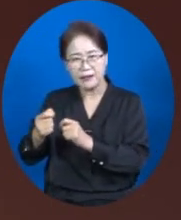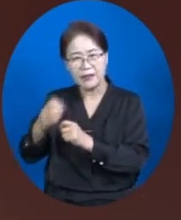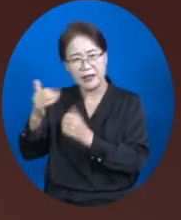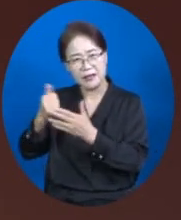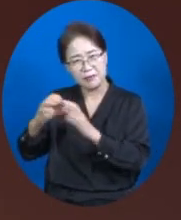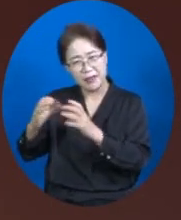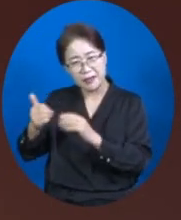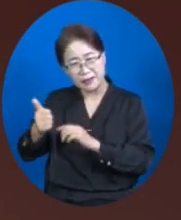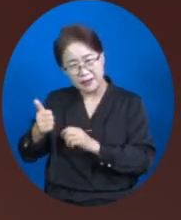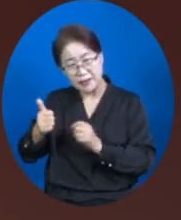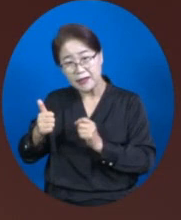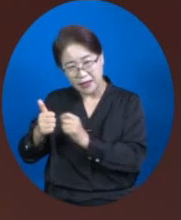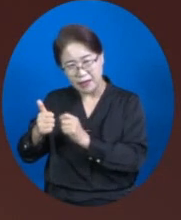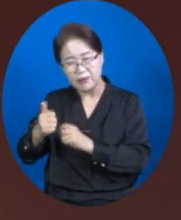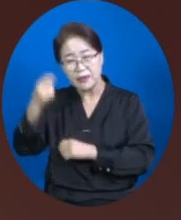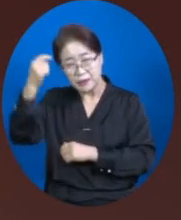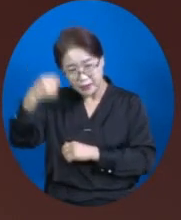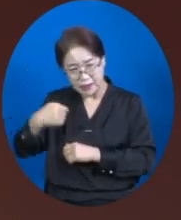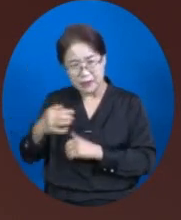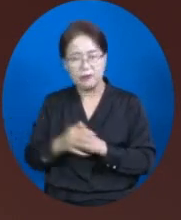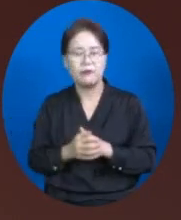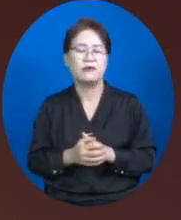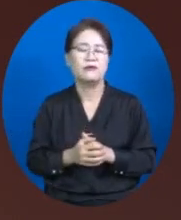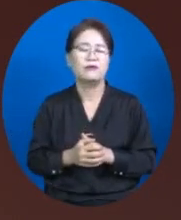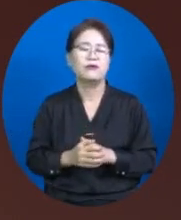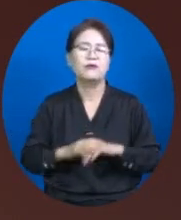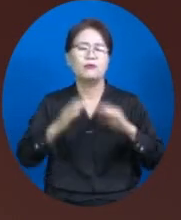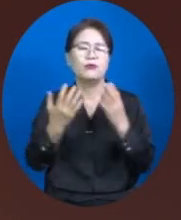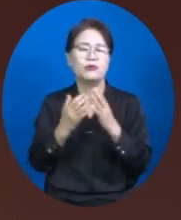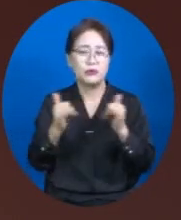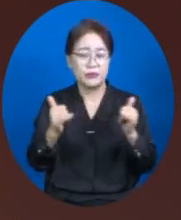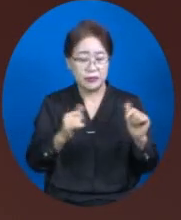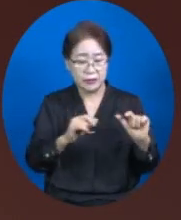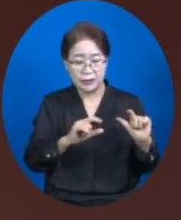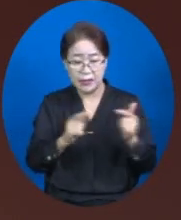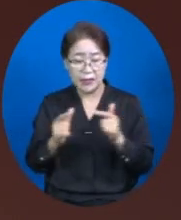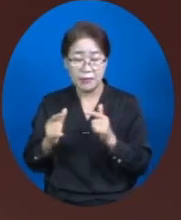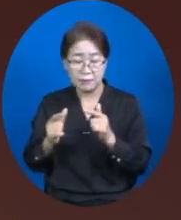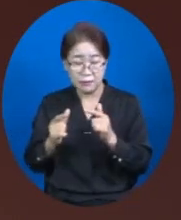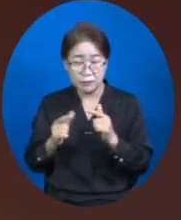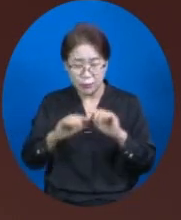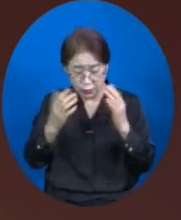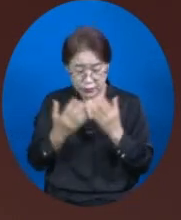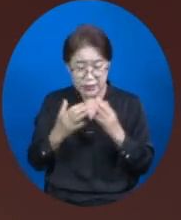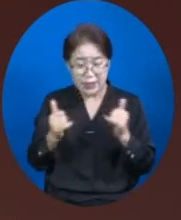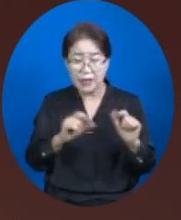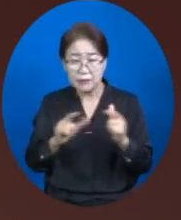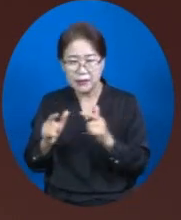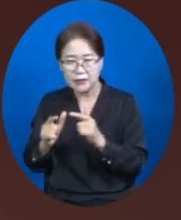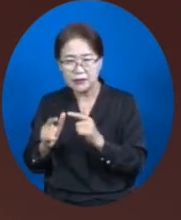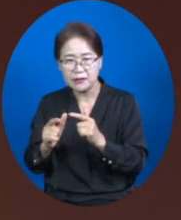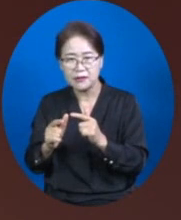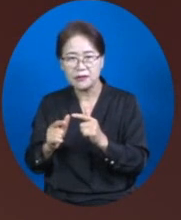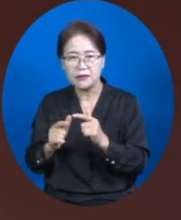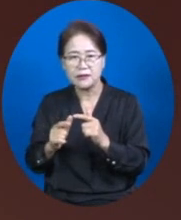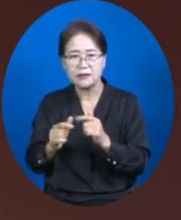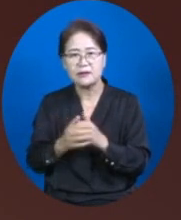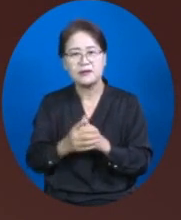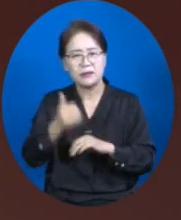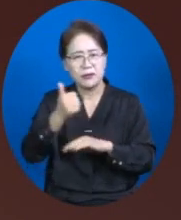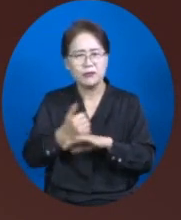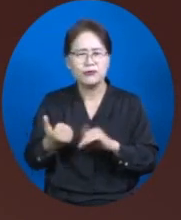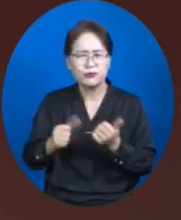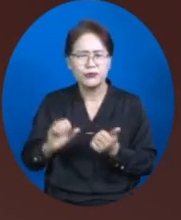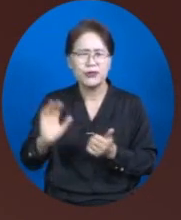땅을 살아가는 우리 모두는 언젠가는이 땅을 떠나야 된다는 사실입니다 이 사실을 깨닫고 아는